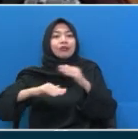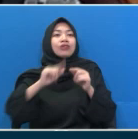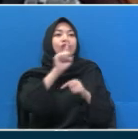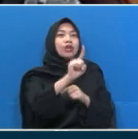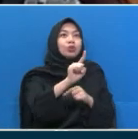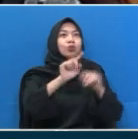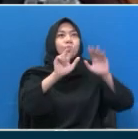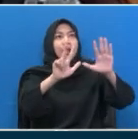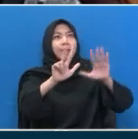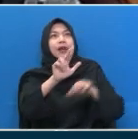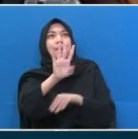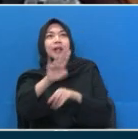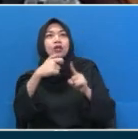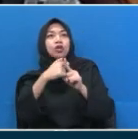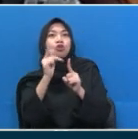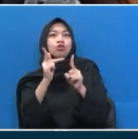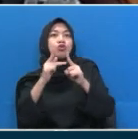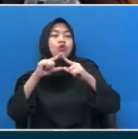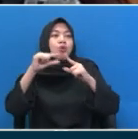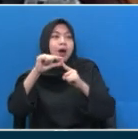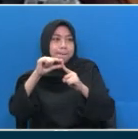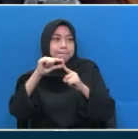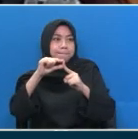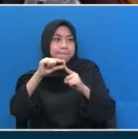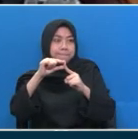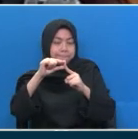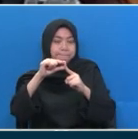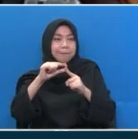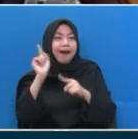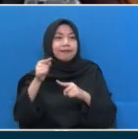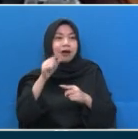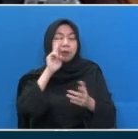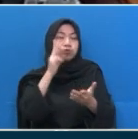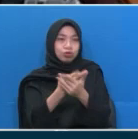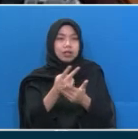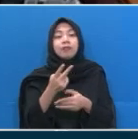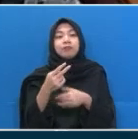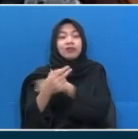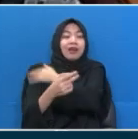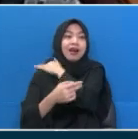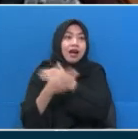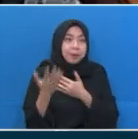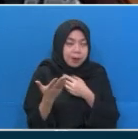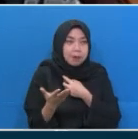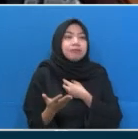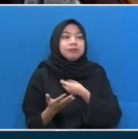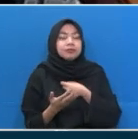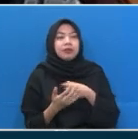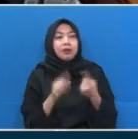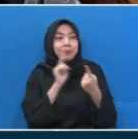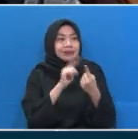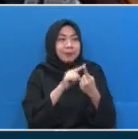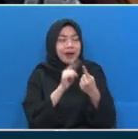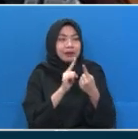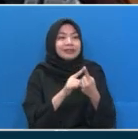gimana alat bukti itu ya disebutkan secara runtut secara jelas sistematis yang berawal yang berposisi pertama itu adalah